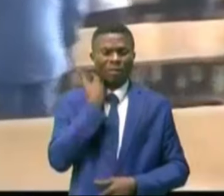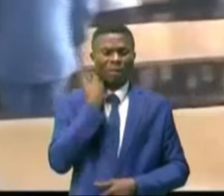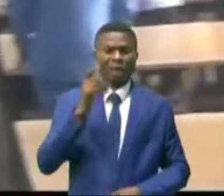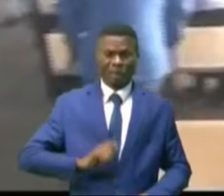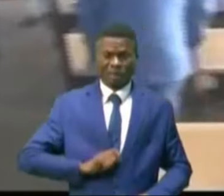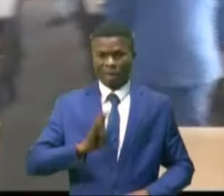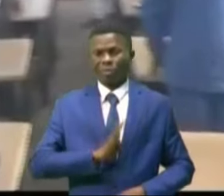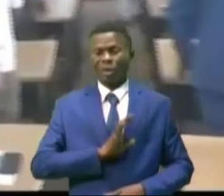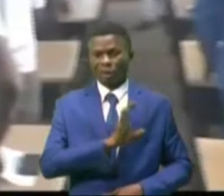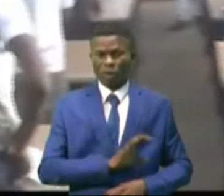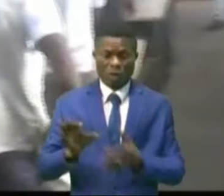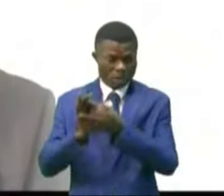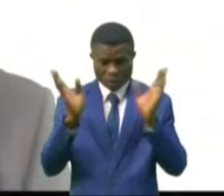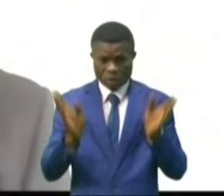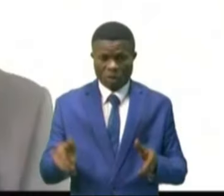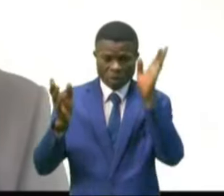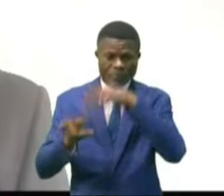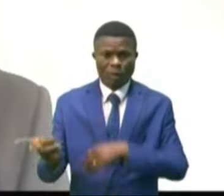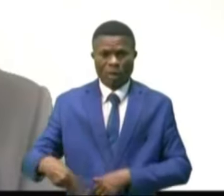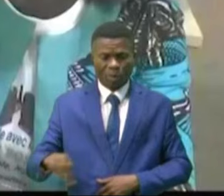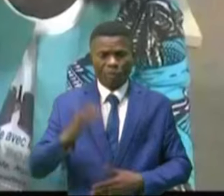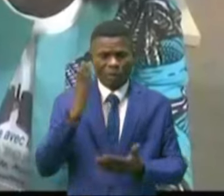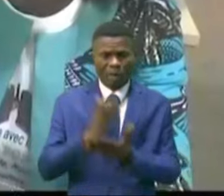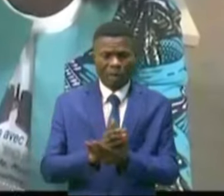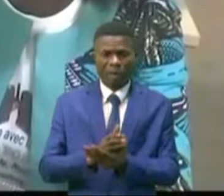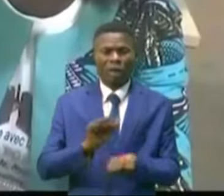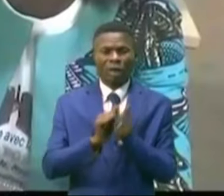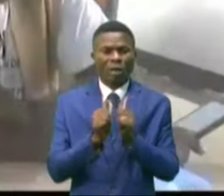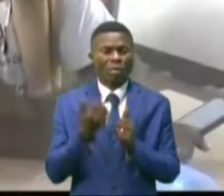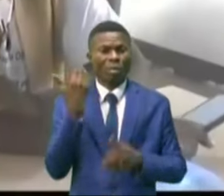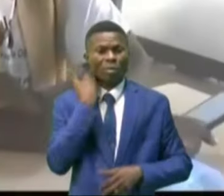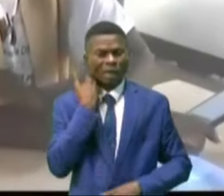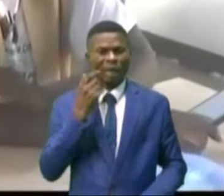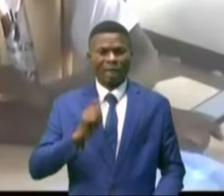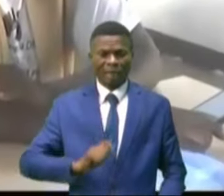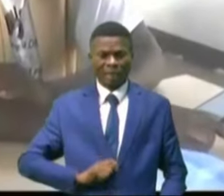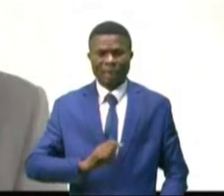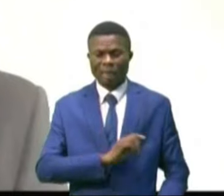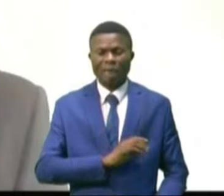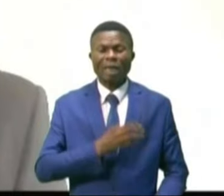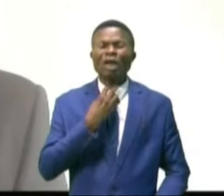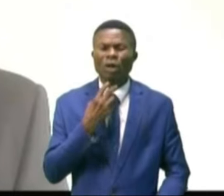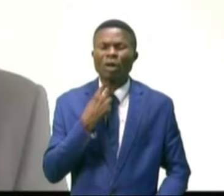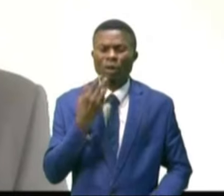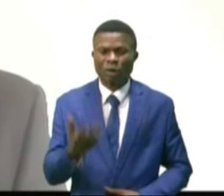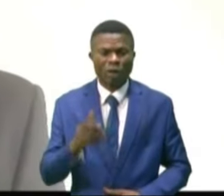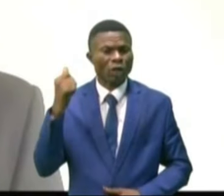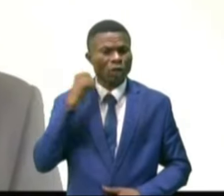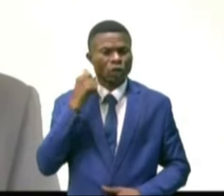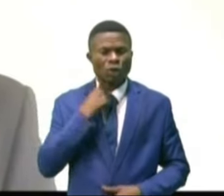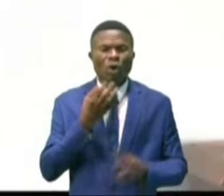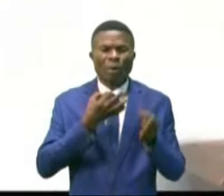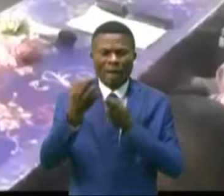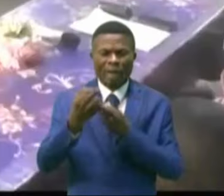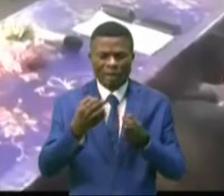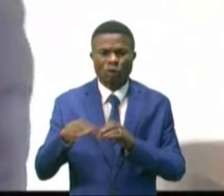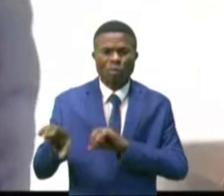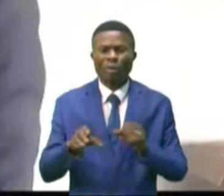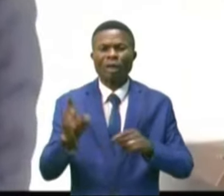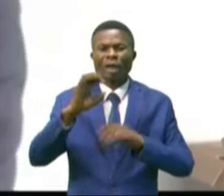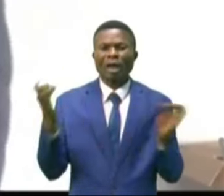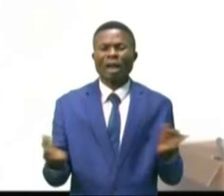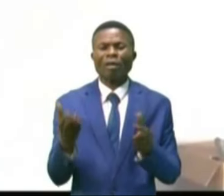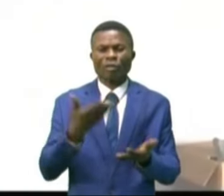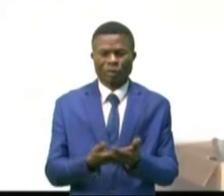auparavant, le coordonnateur provincial de lutte contre la tuberculose, Dr Blaise Ndomo, a circonscrit l'événement. C'est aussi